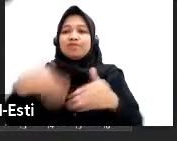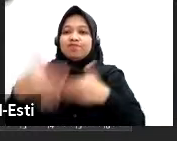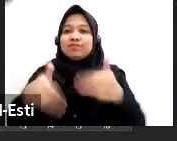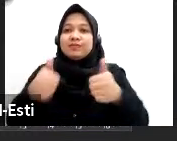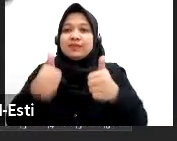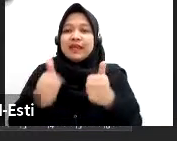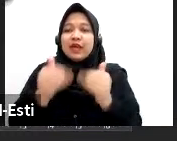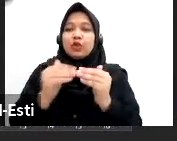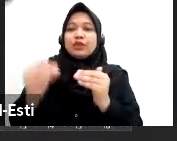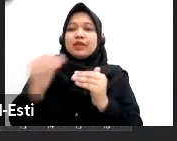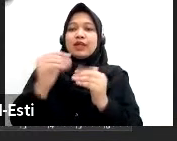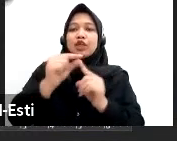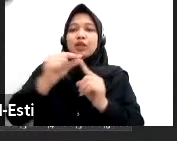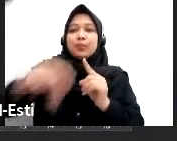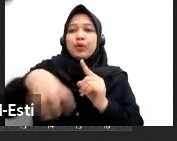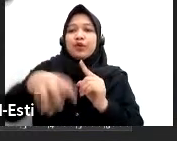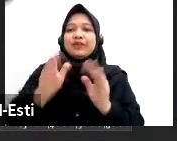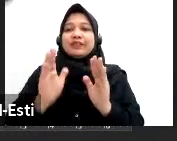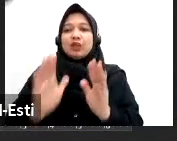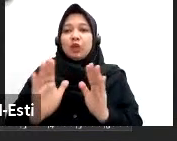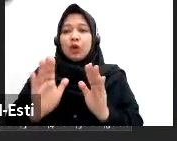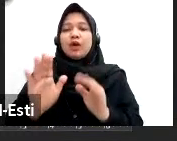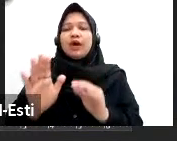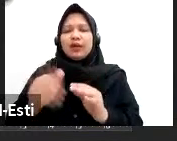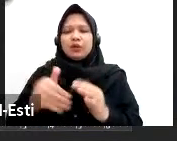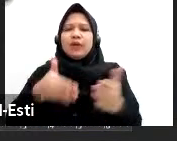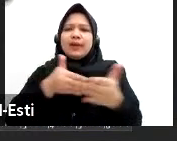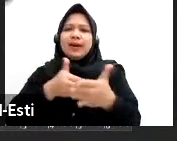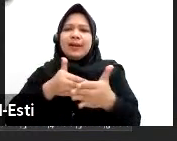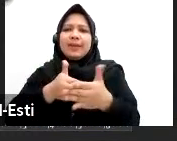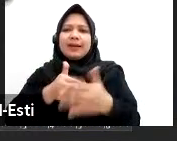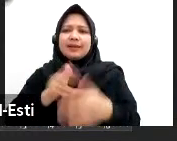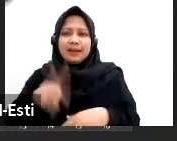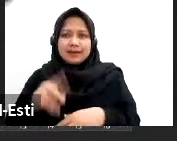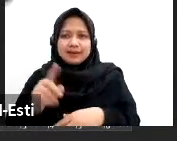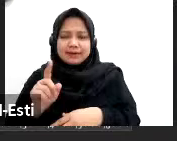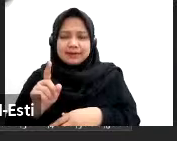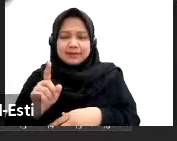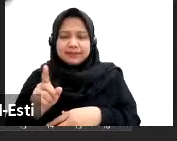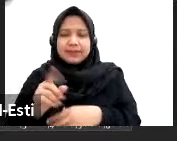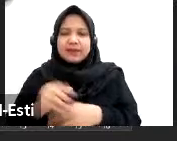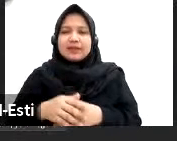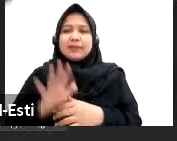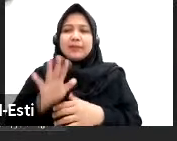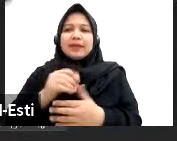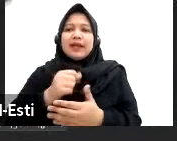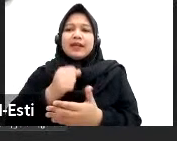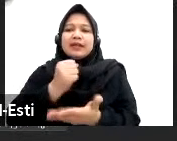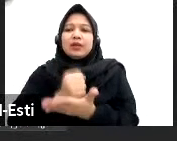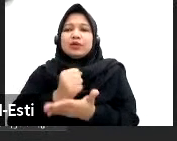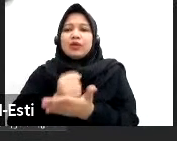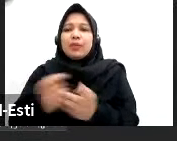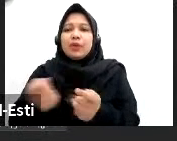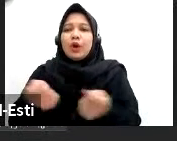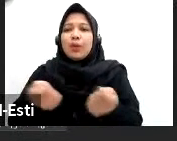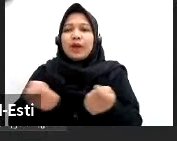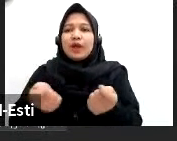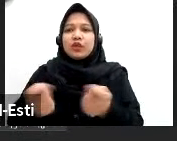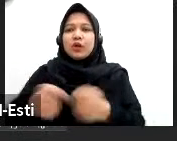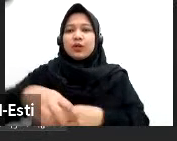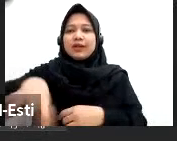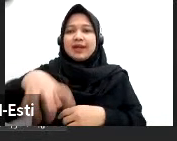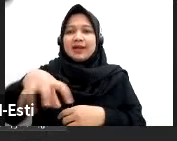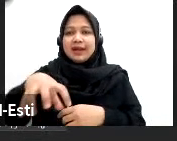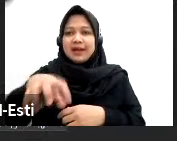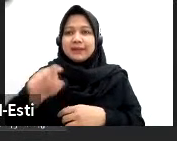terkait dengan operator atau yang bertanggung jawab di daerah nanti nah selain dari